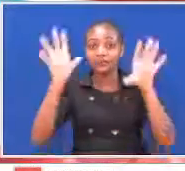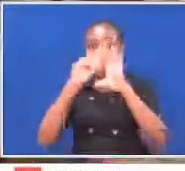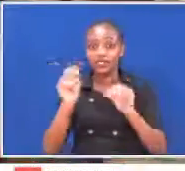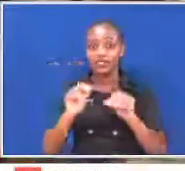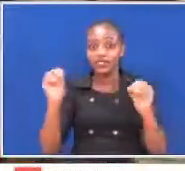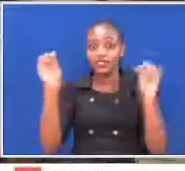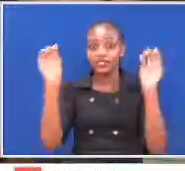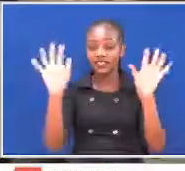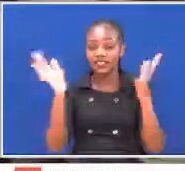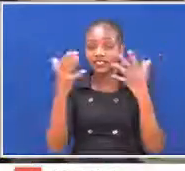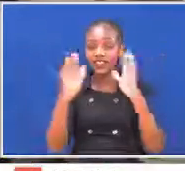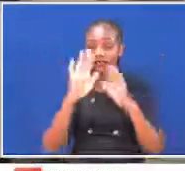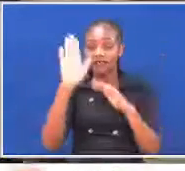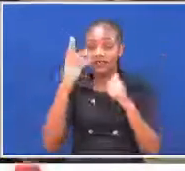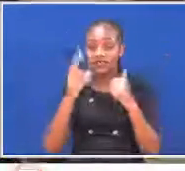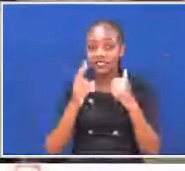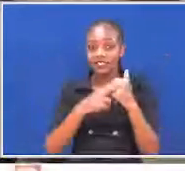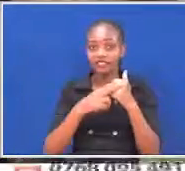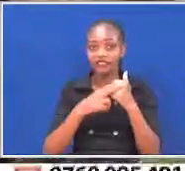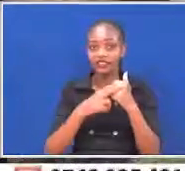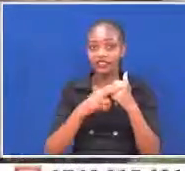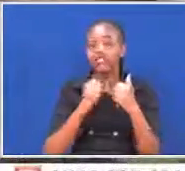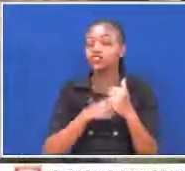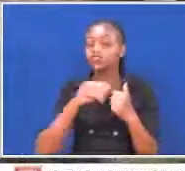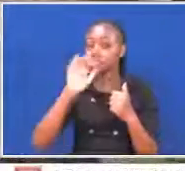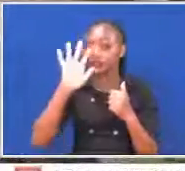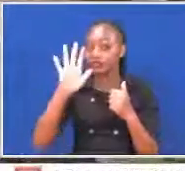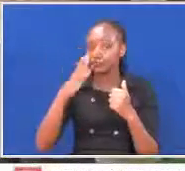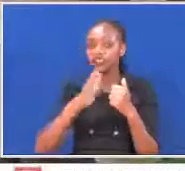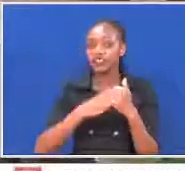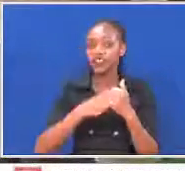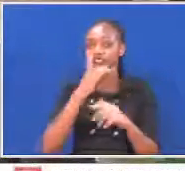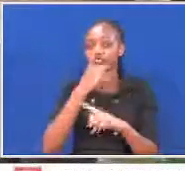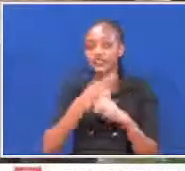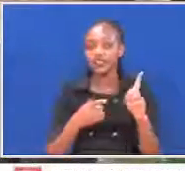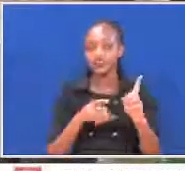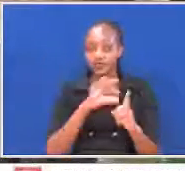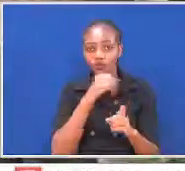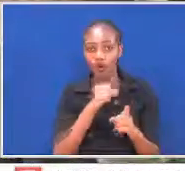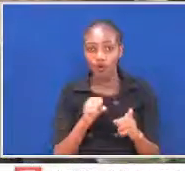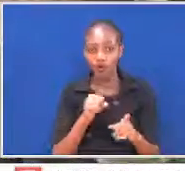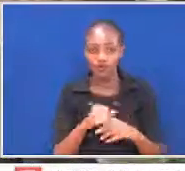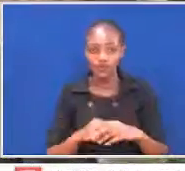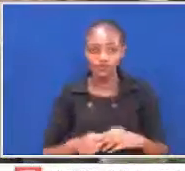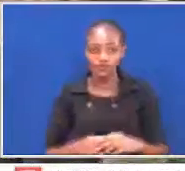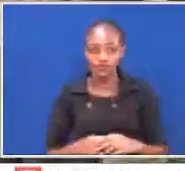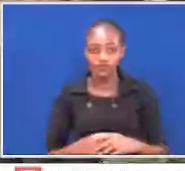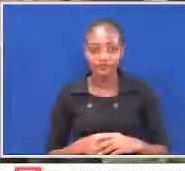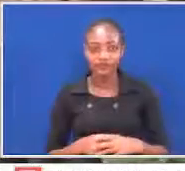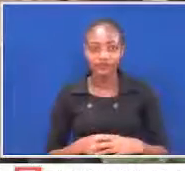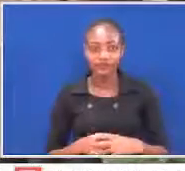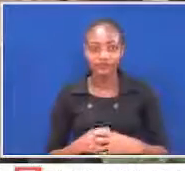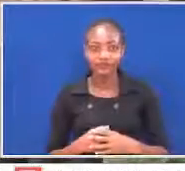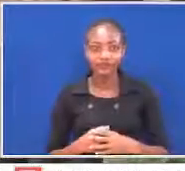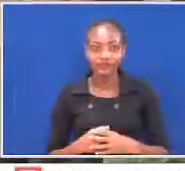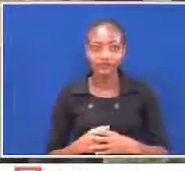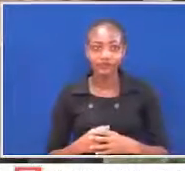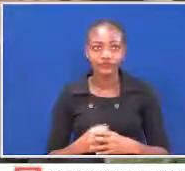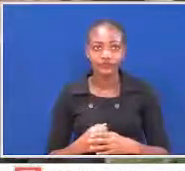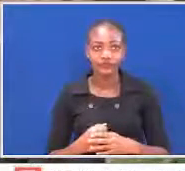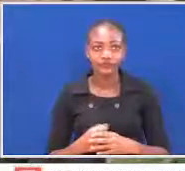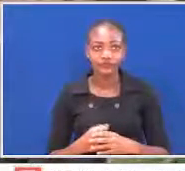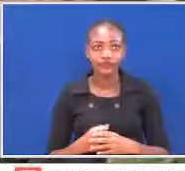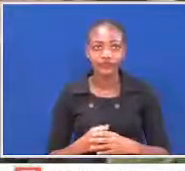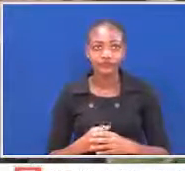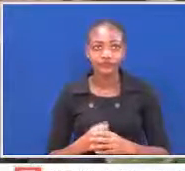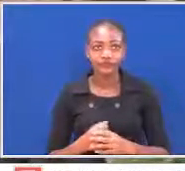59. Happy birthday to you. Happy birthday to you. How